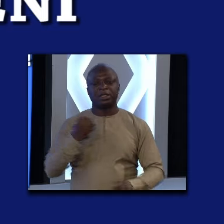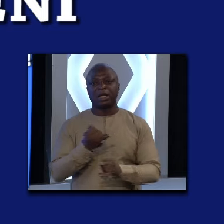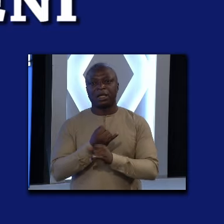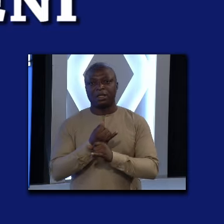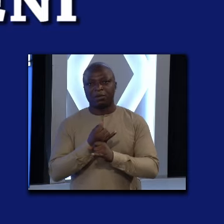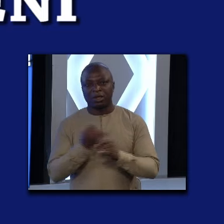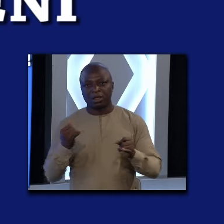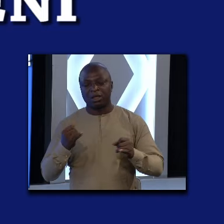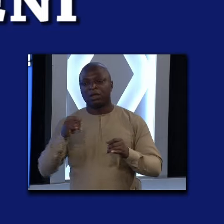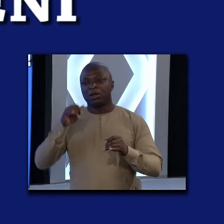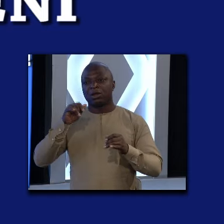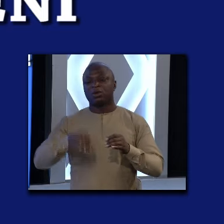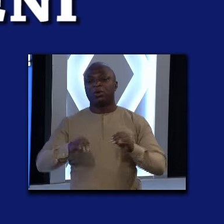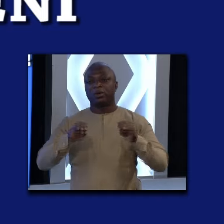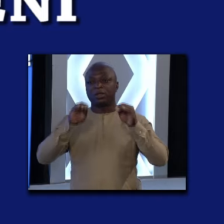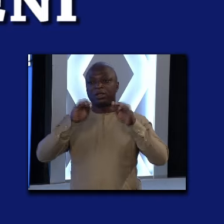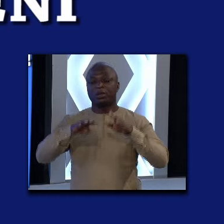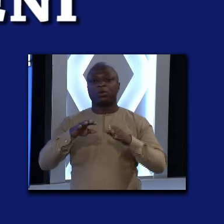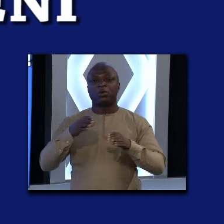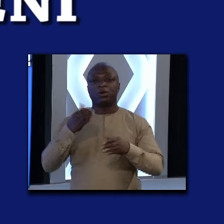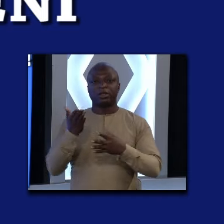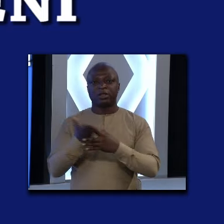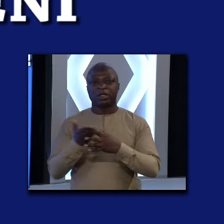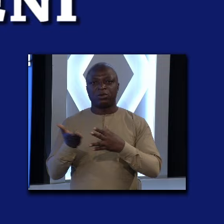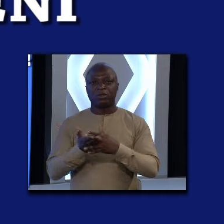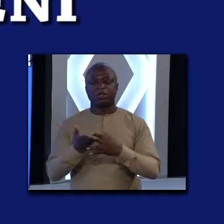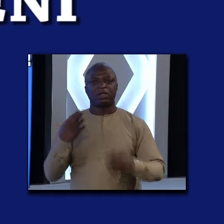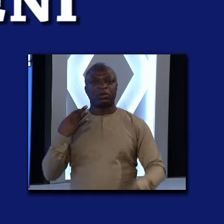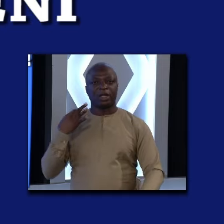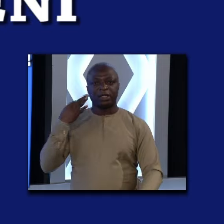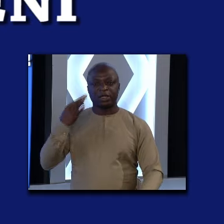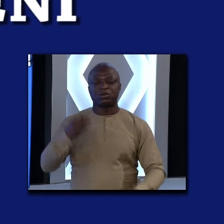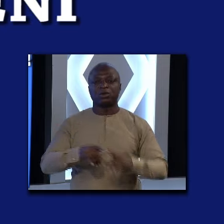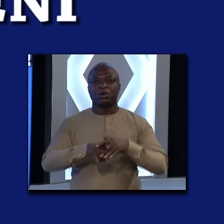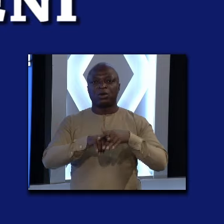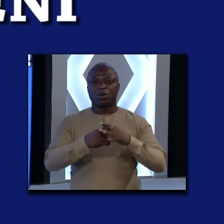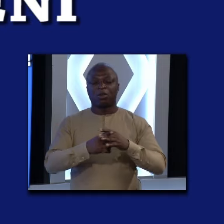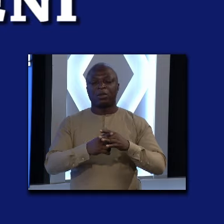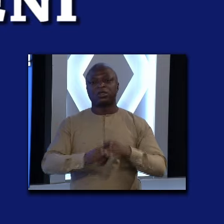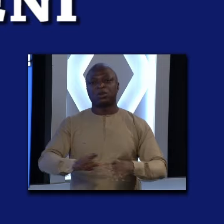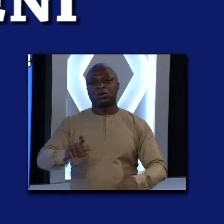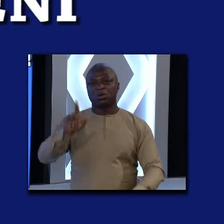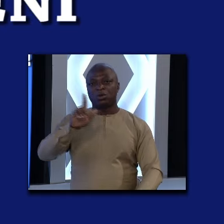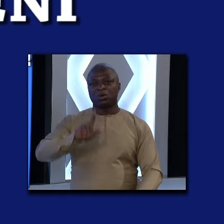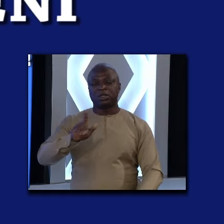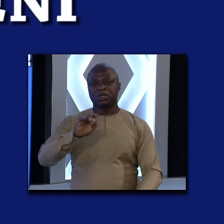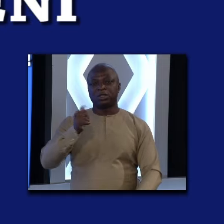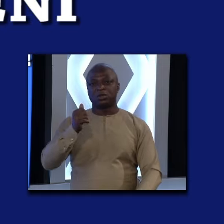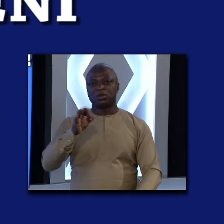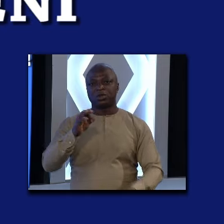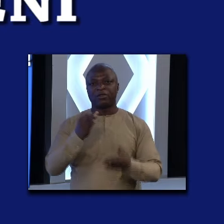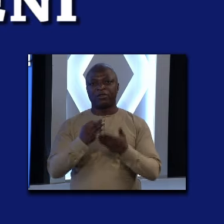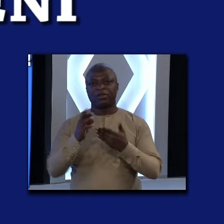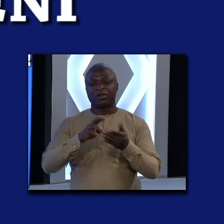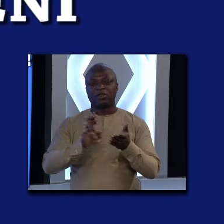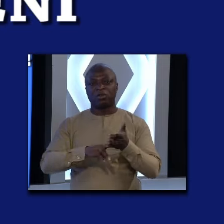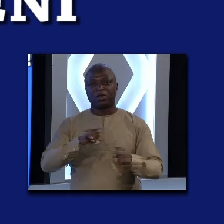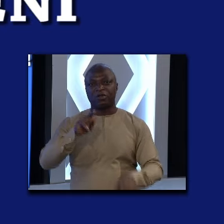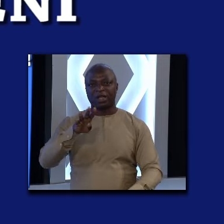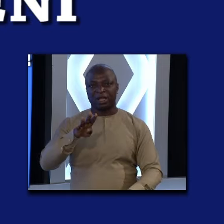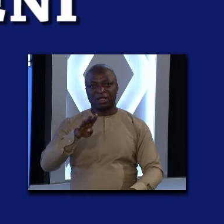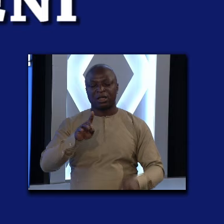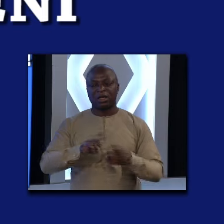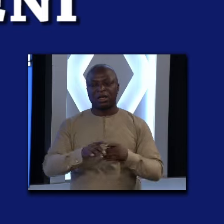indépendants que le dépôt des dossiers de candidature commence le lundi 19 février 2024